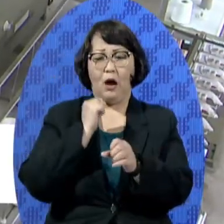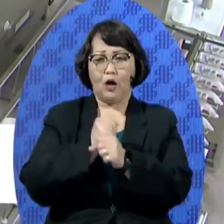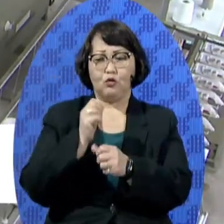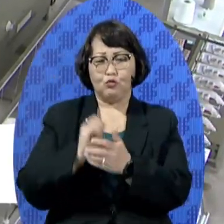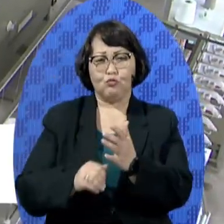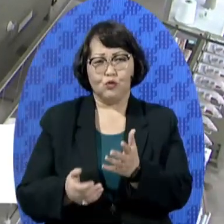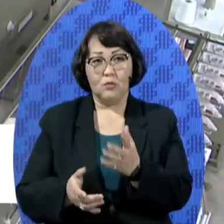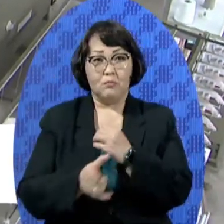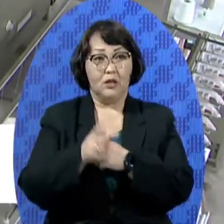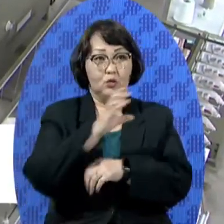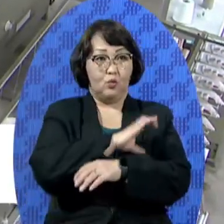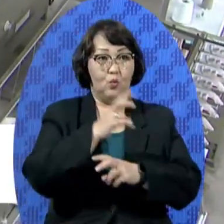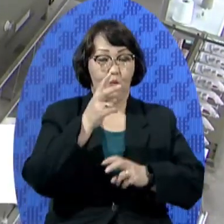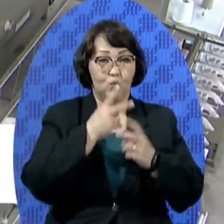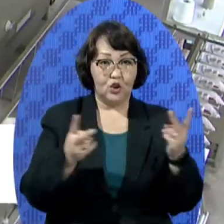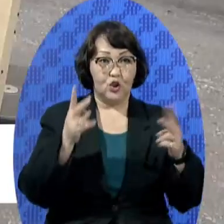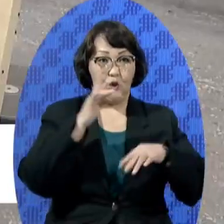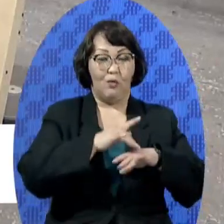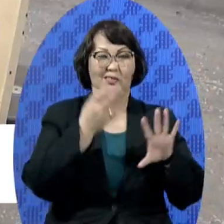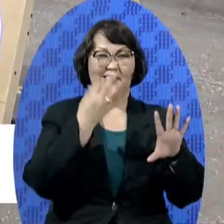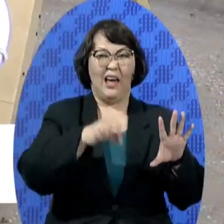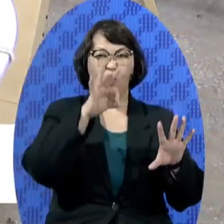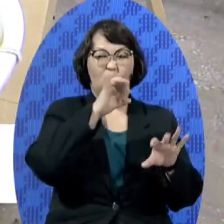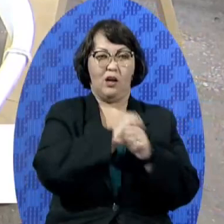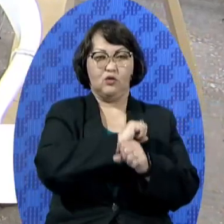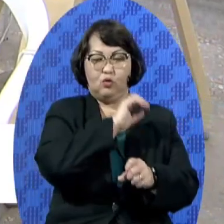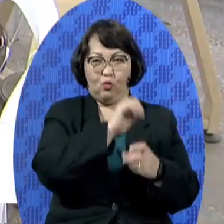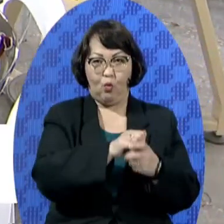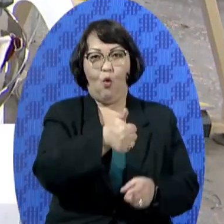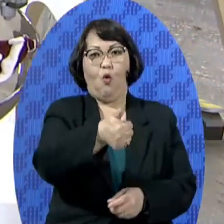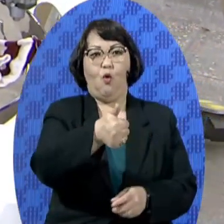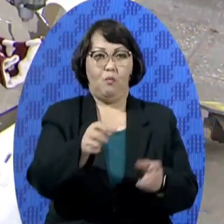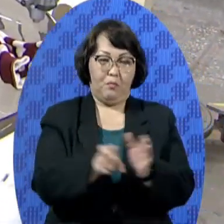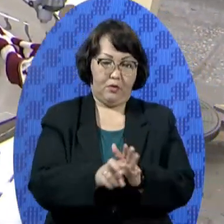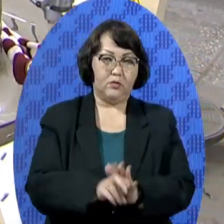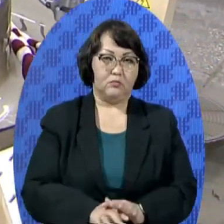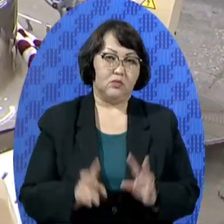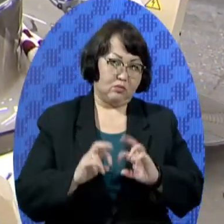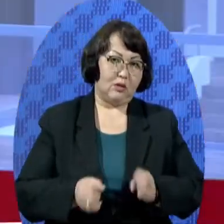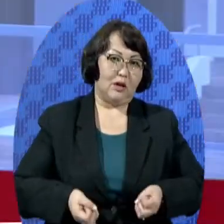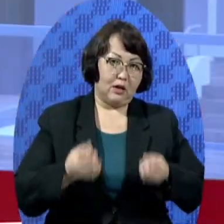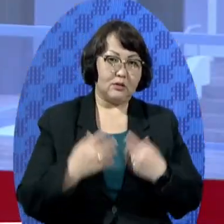төгссөн залуусын 80 гаруй хувь нь ажлын байраар хангадаг гэсэн судалгаа гарчээ.